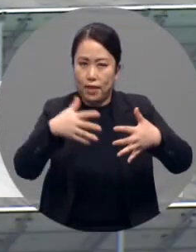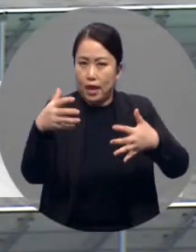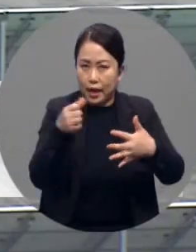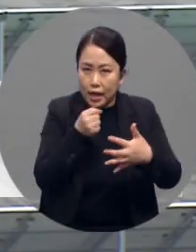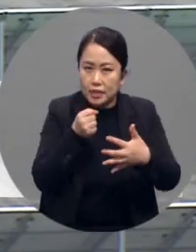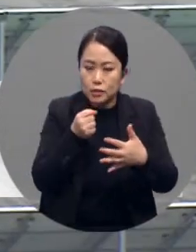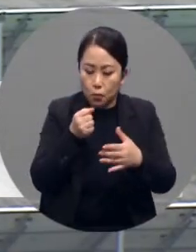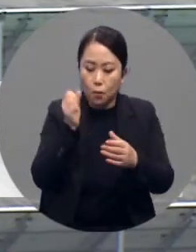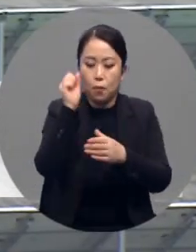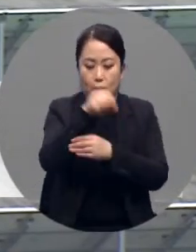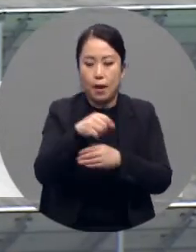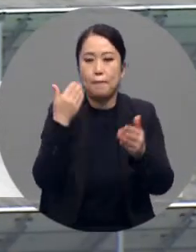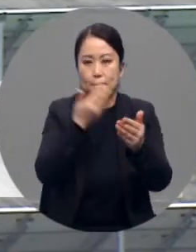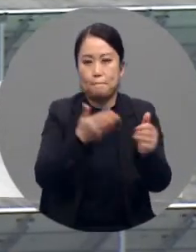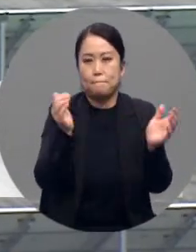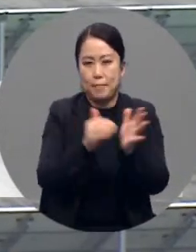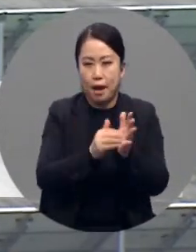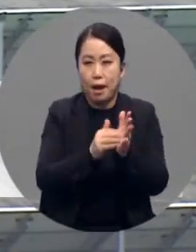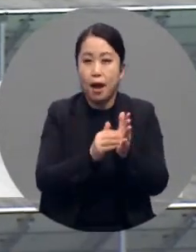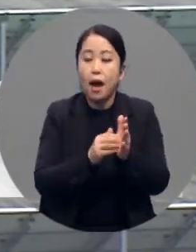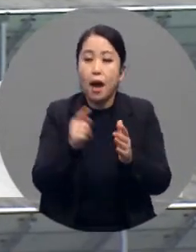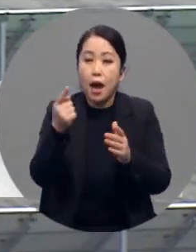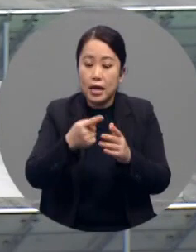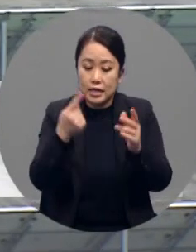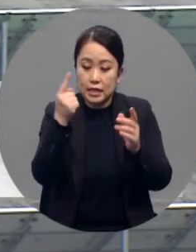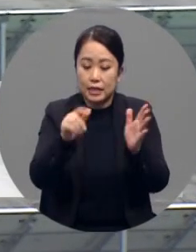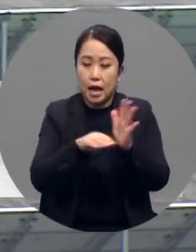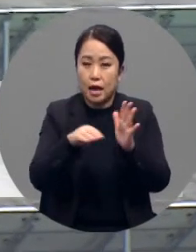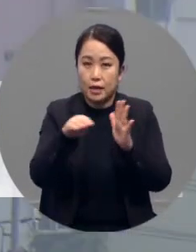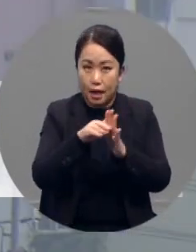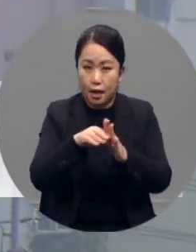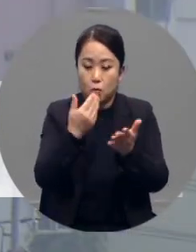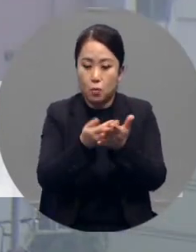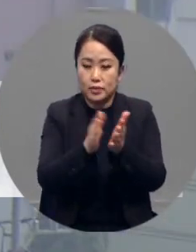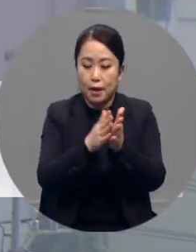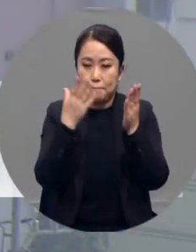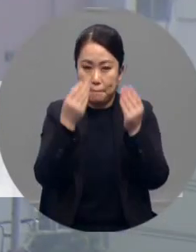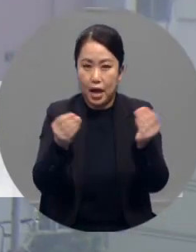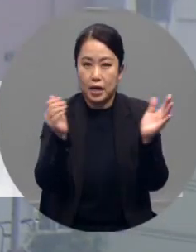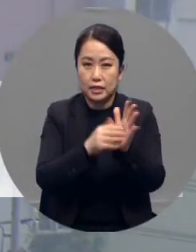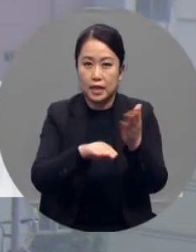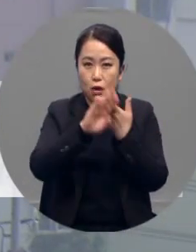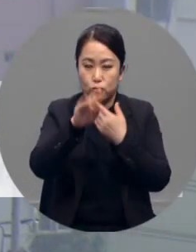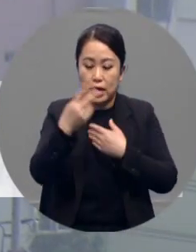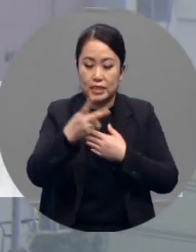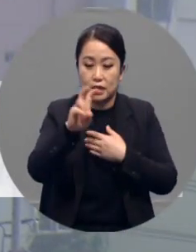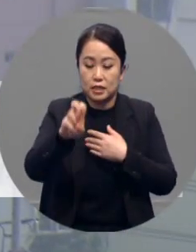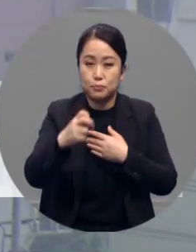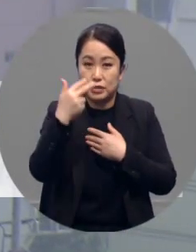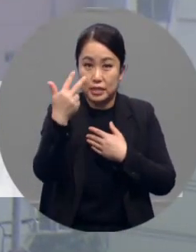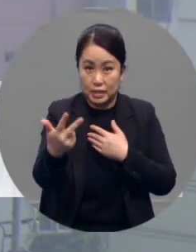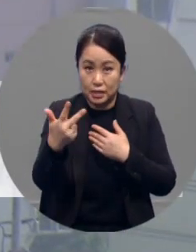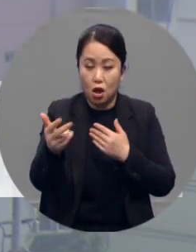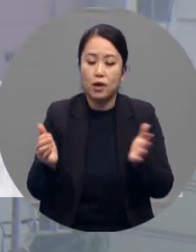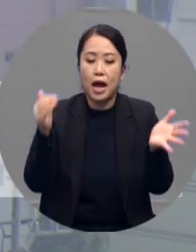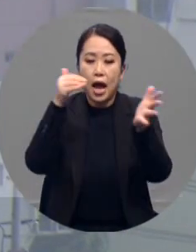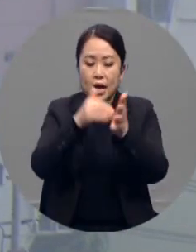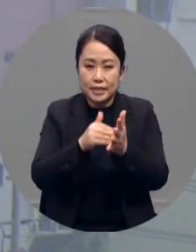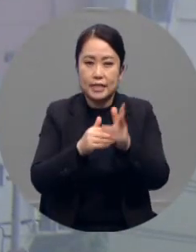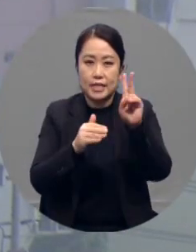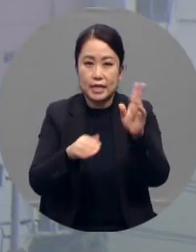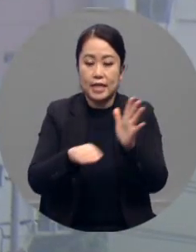2024년 1단계 조성을 마무리하고 2027년까지 센터 미지구의 절반가량을 차지하는 2단계